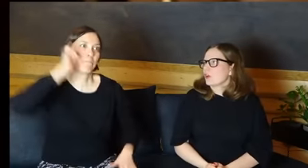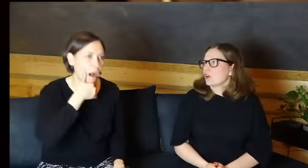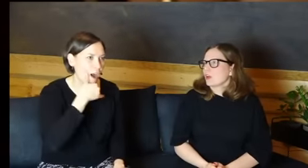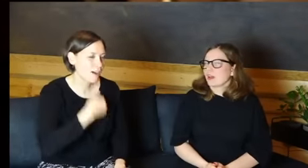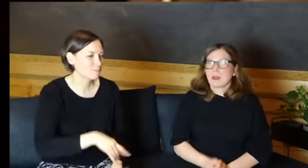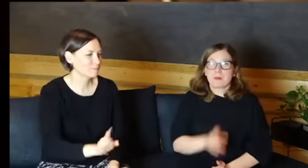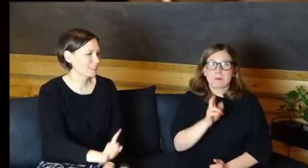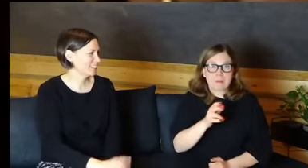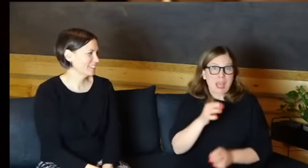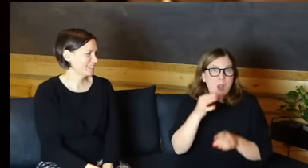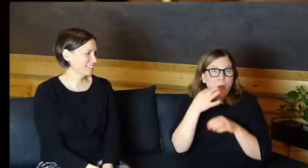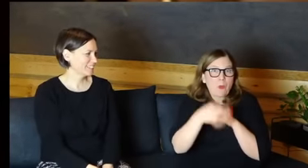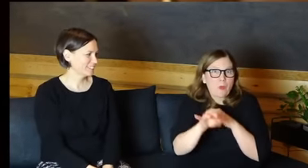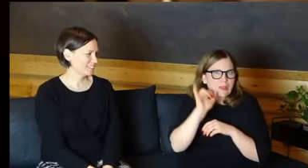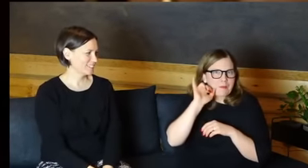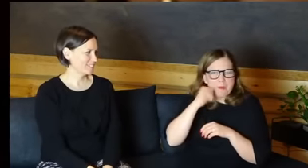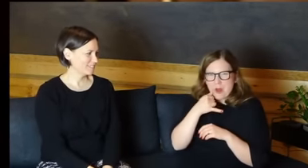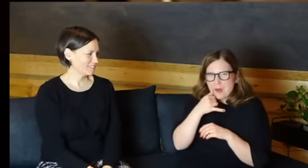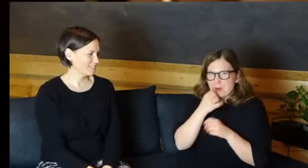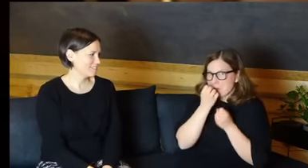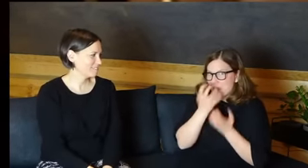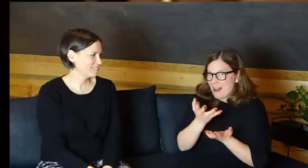kultamunaus.